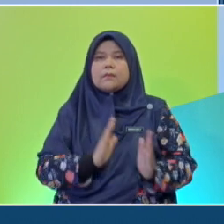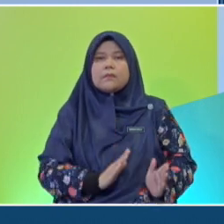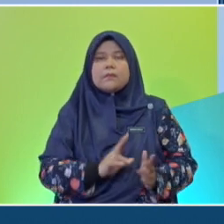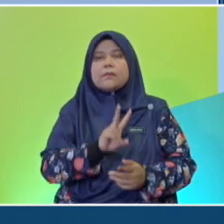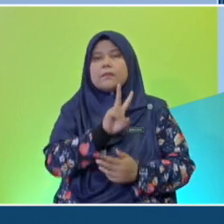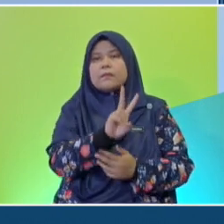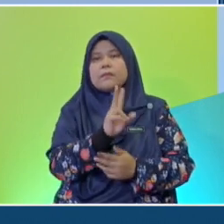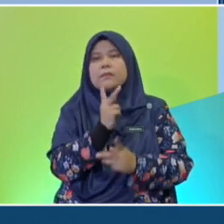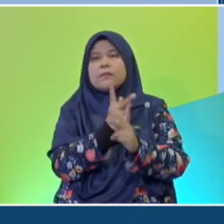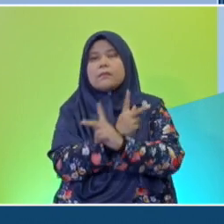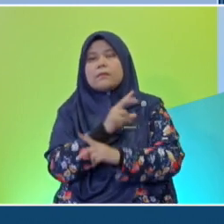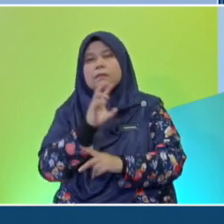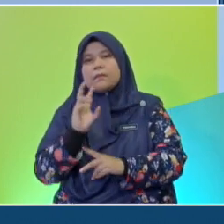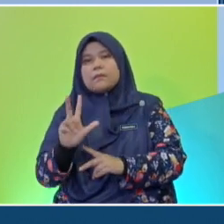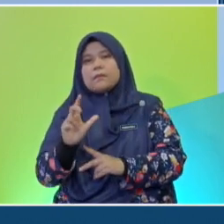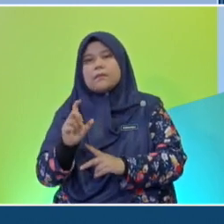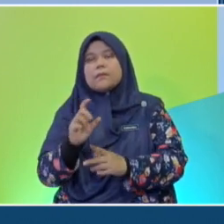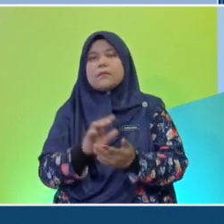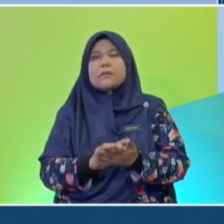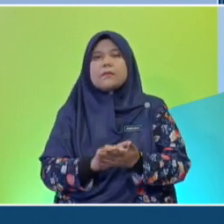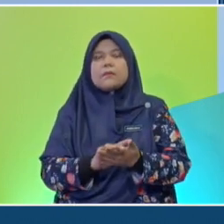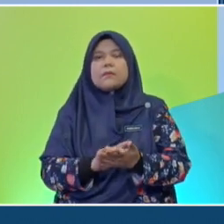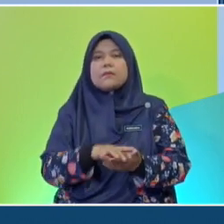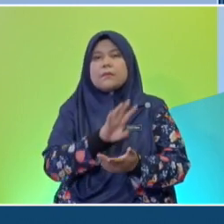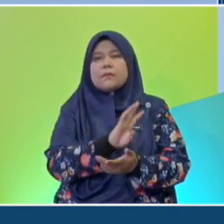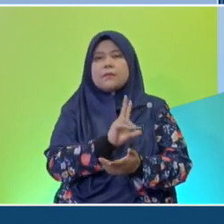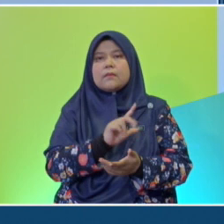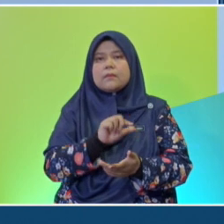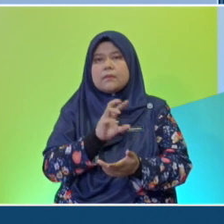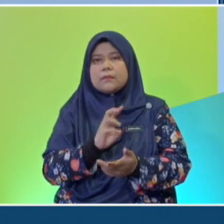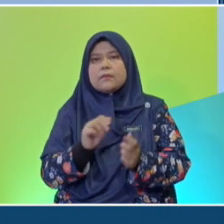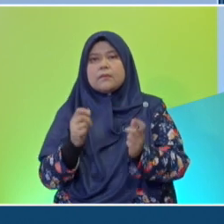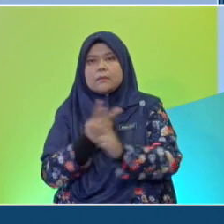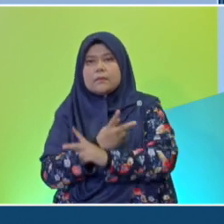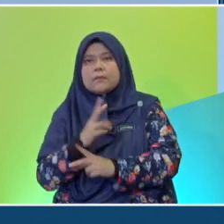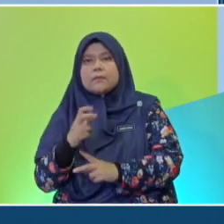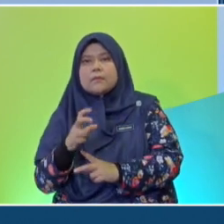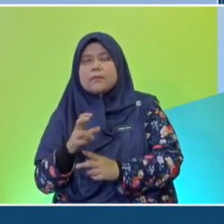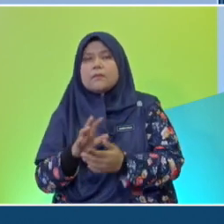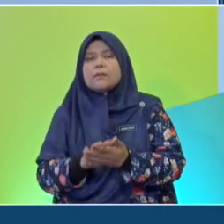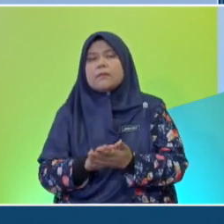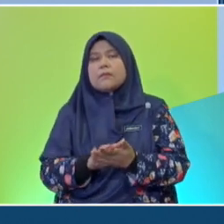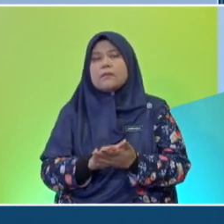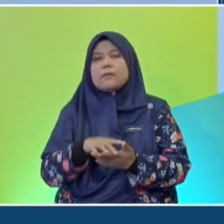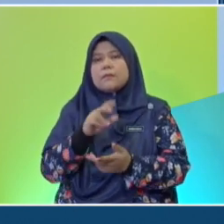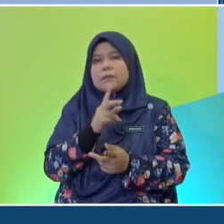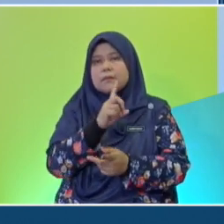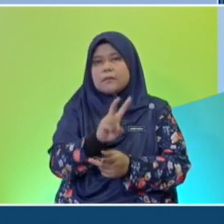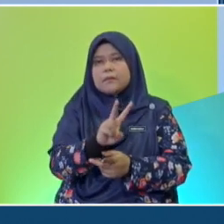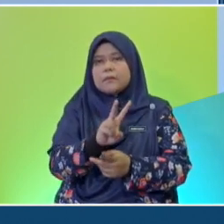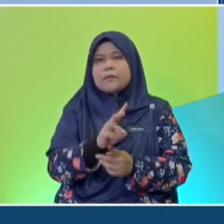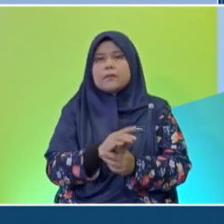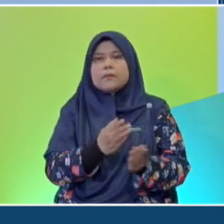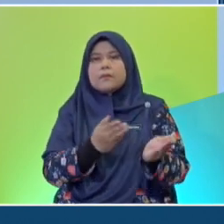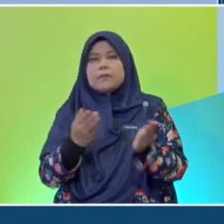2x sebelah kanan bersamaan 436 dan 30 jadi untuk mencari nilai x 2 itu kita akan